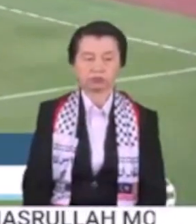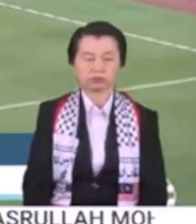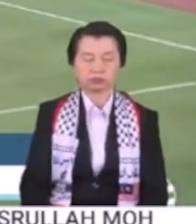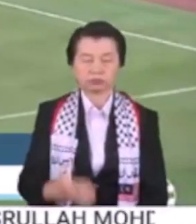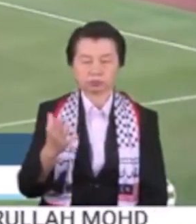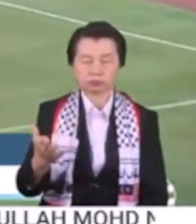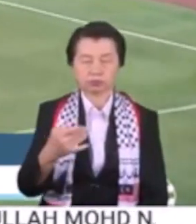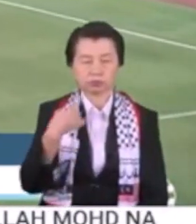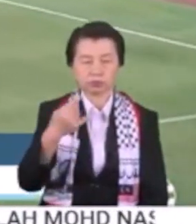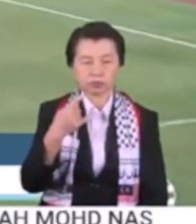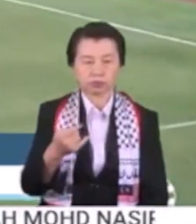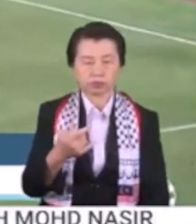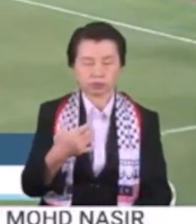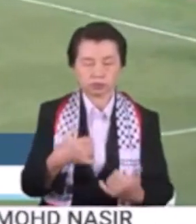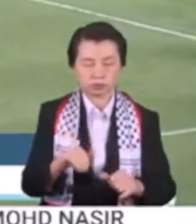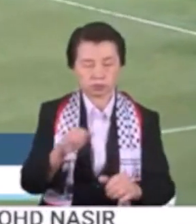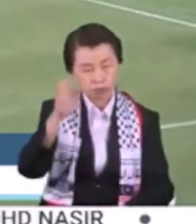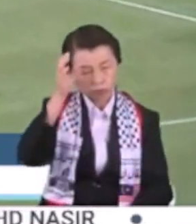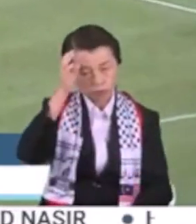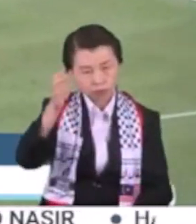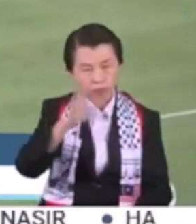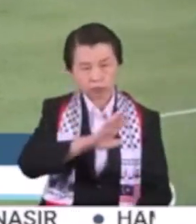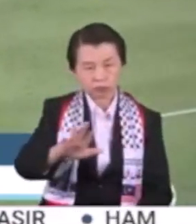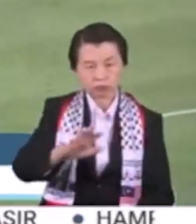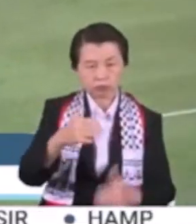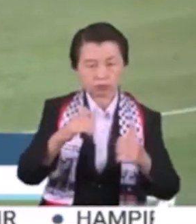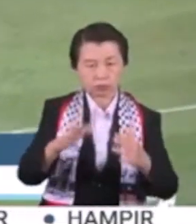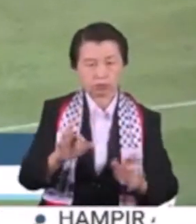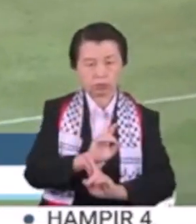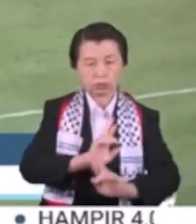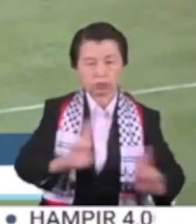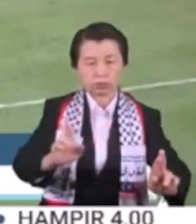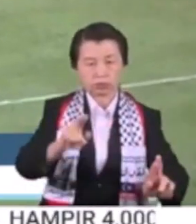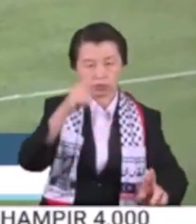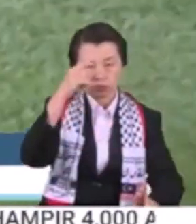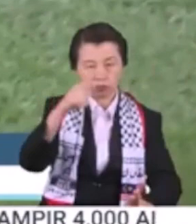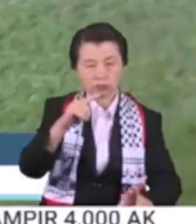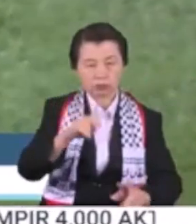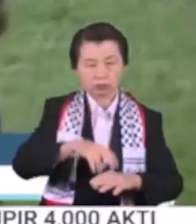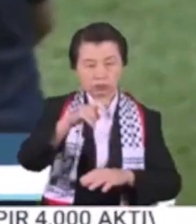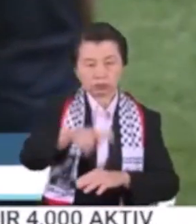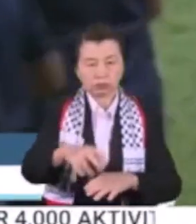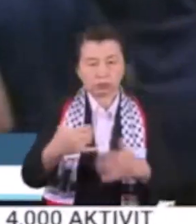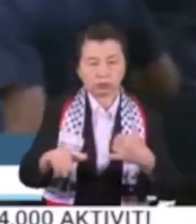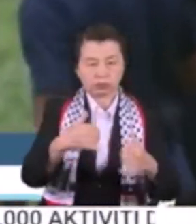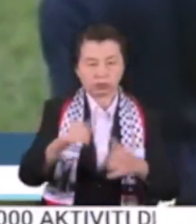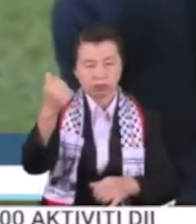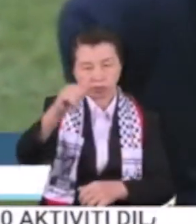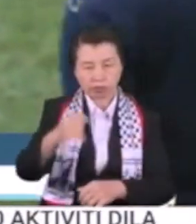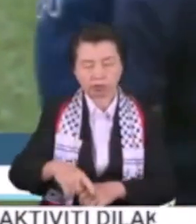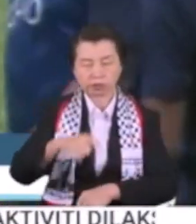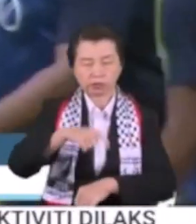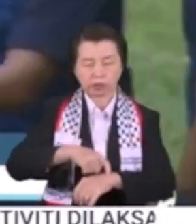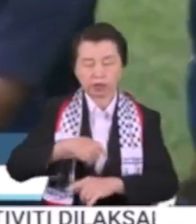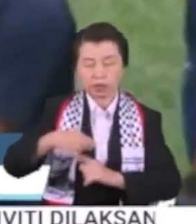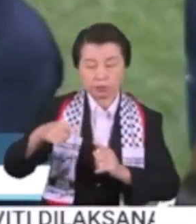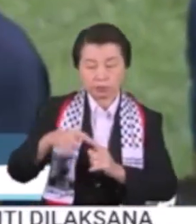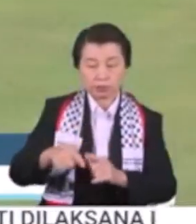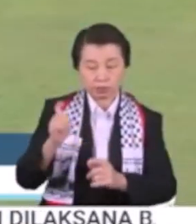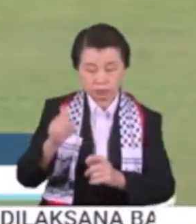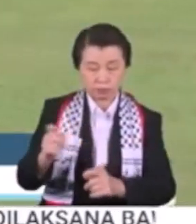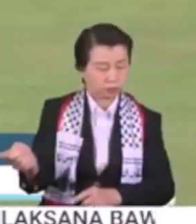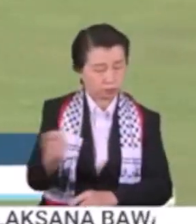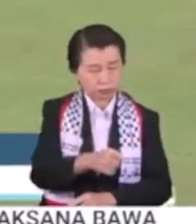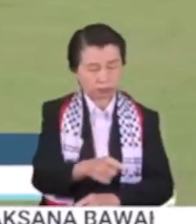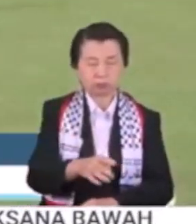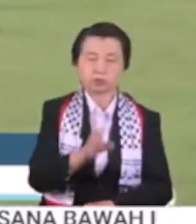Tambahnya, beliau sentiasa menerapkan konsep agar semua pemain bersedia untuk diturunkan pada bila-bila masa apabila